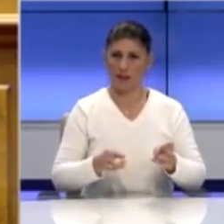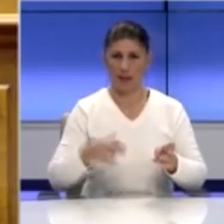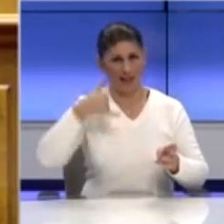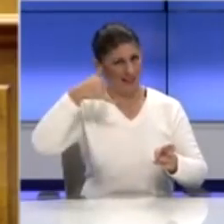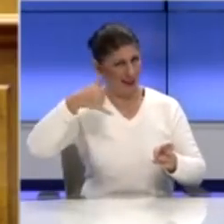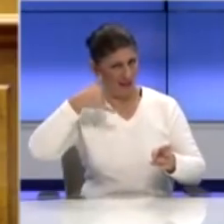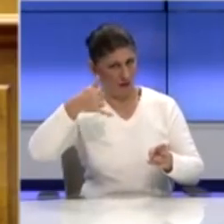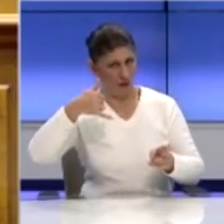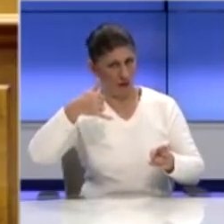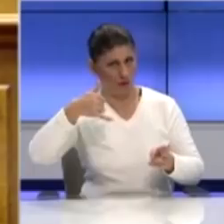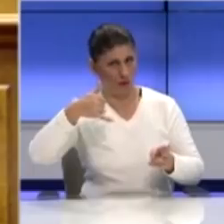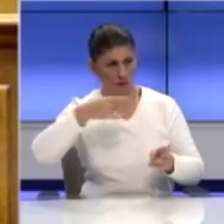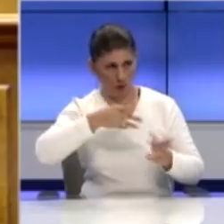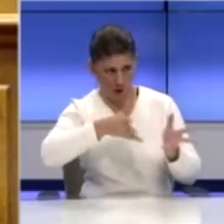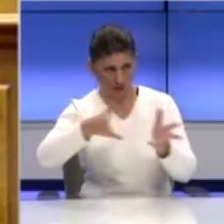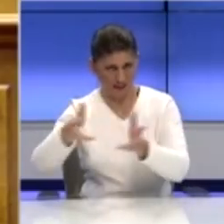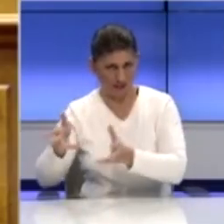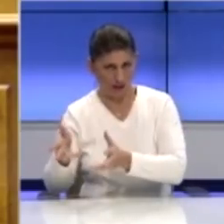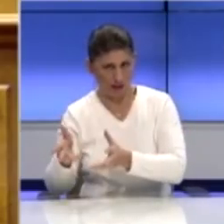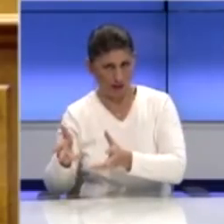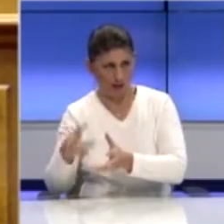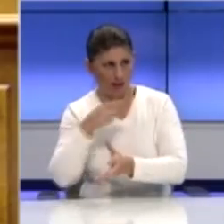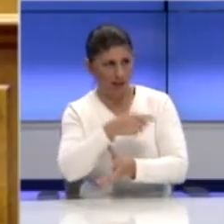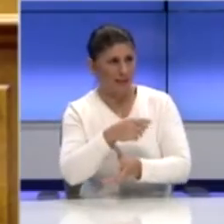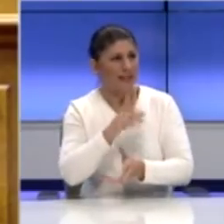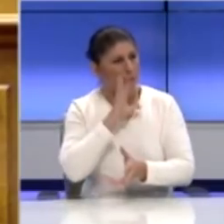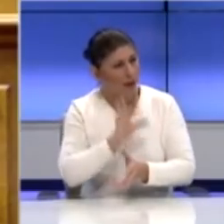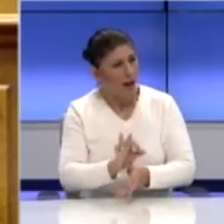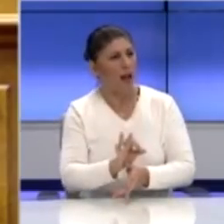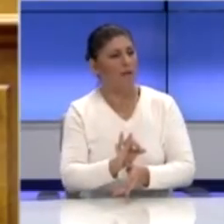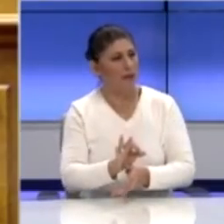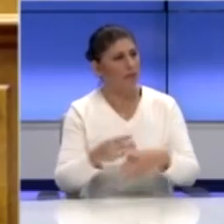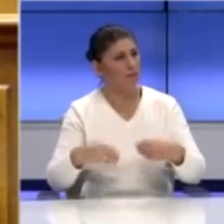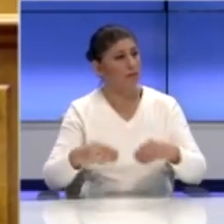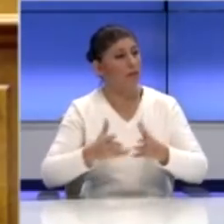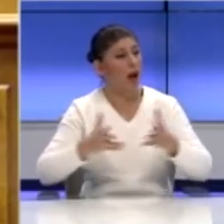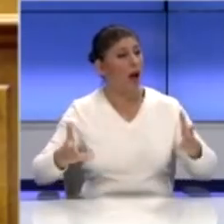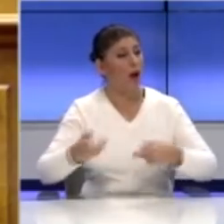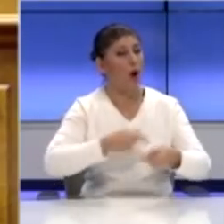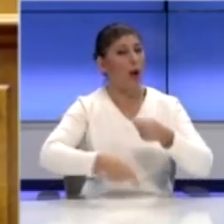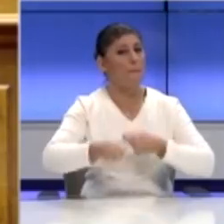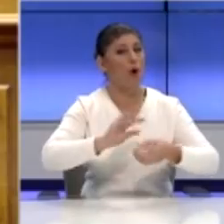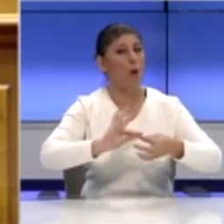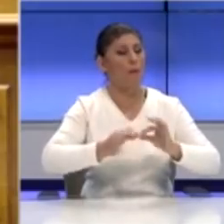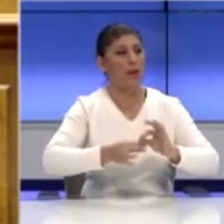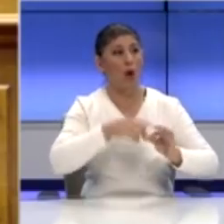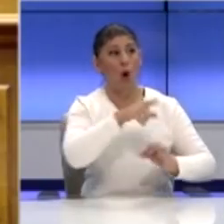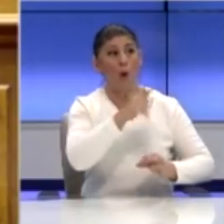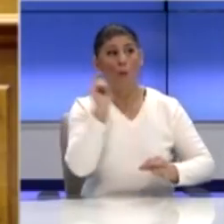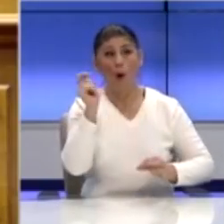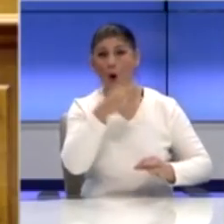το τηλέφωνο? Είστε πραγματικά πλασιέ μεγάλων εμπορικών ομίλων και η πολιτική